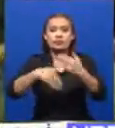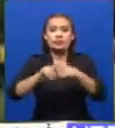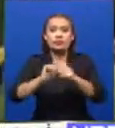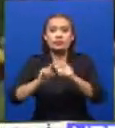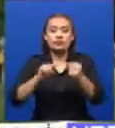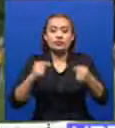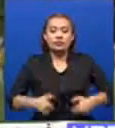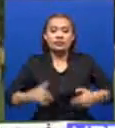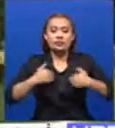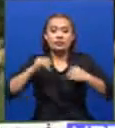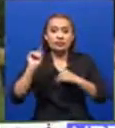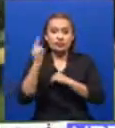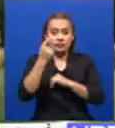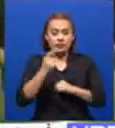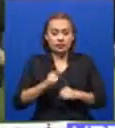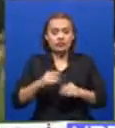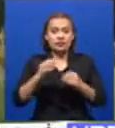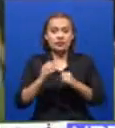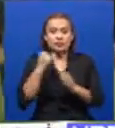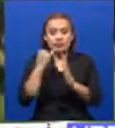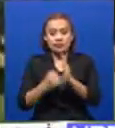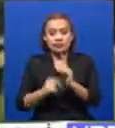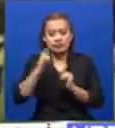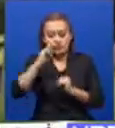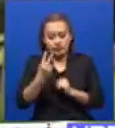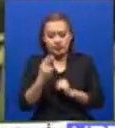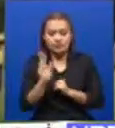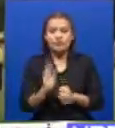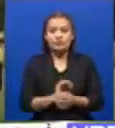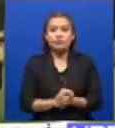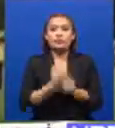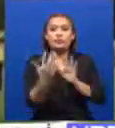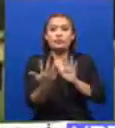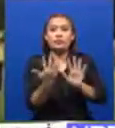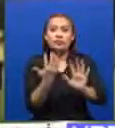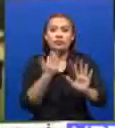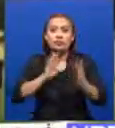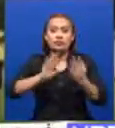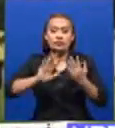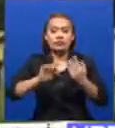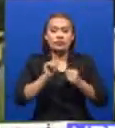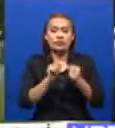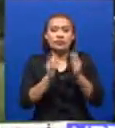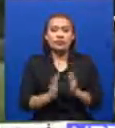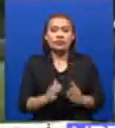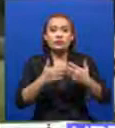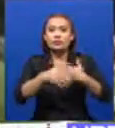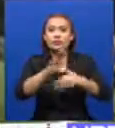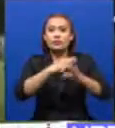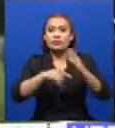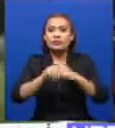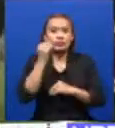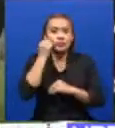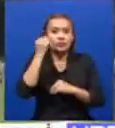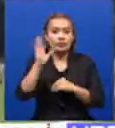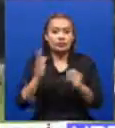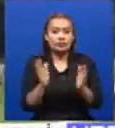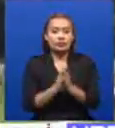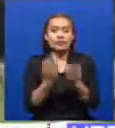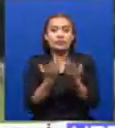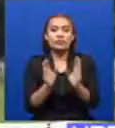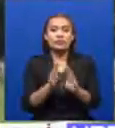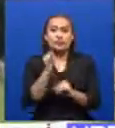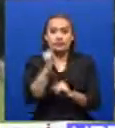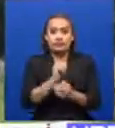ใหม่ไม่กระทำผิดซ้ำทั้งนี้หลังการเดินสวนสนามผู้ต้องขังที่ได้รับการปล่อยตัวสามารถเดินทางกลับบ้านพร้อมกับครอบครัวได้